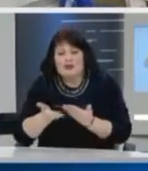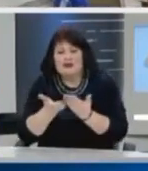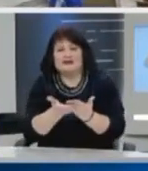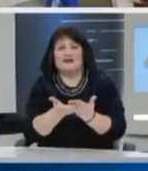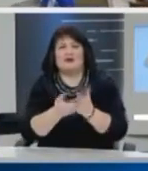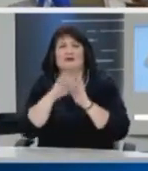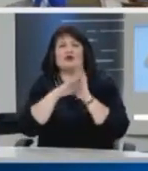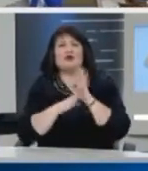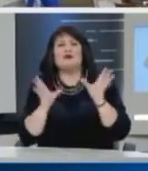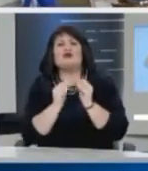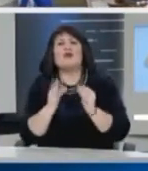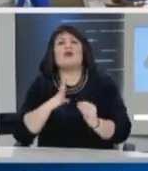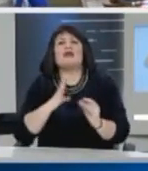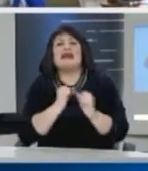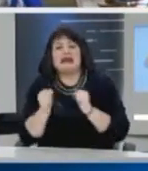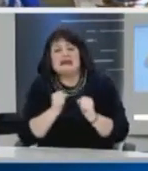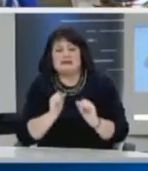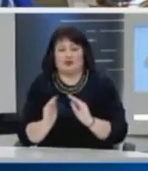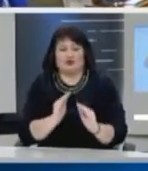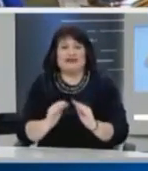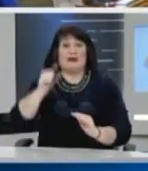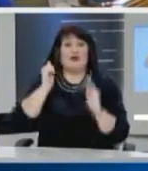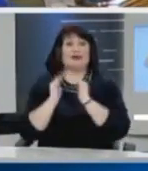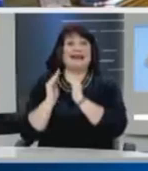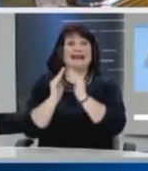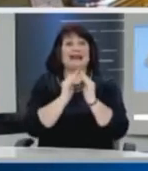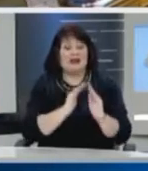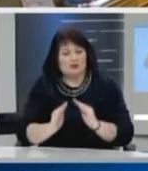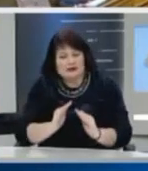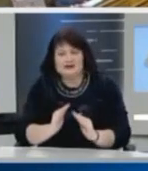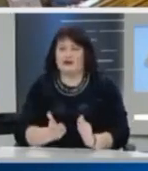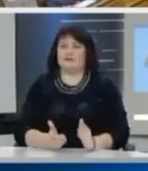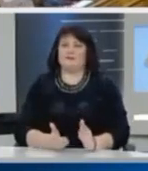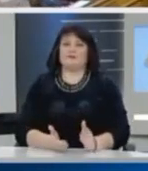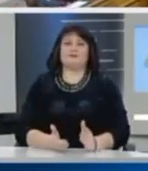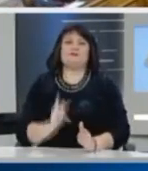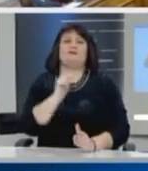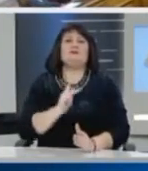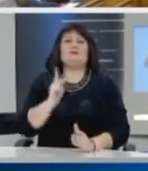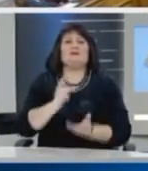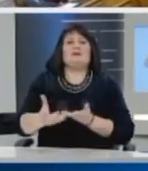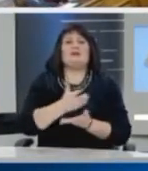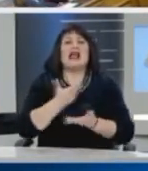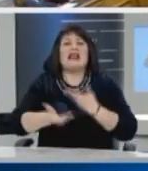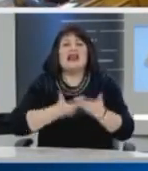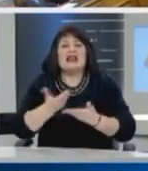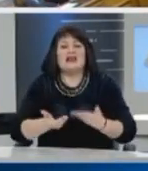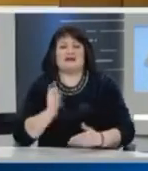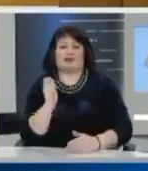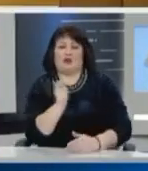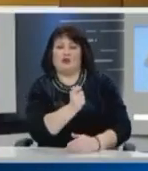τα προγράμματα για την ανθρωπιστική κρίση, την προστασία της κατοικίας, το κοινωνικό εισόδημα αλληλεγγύης,